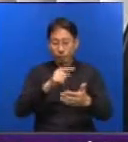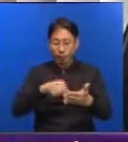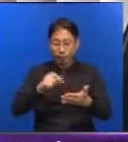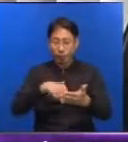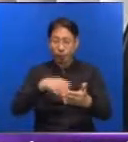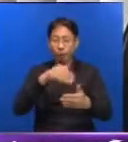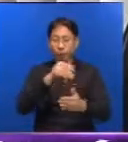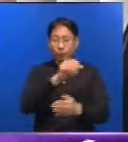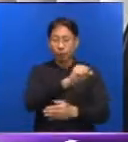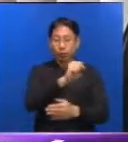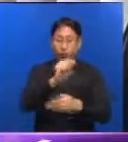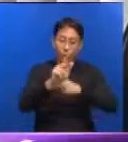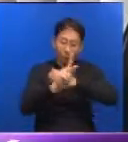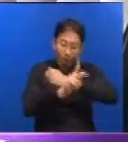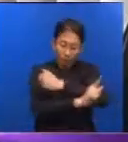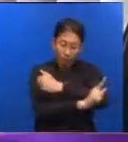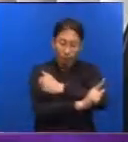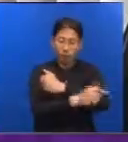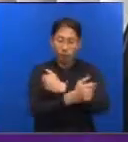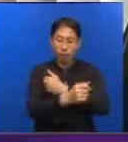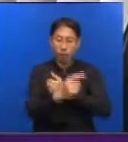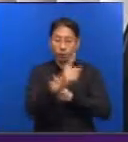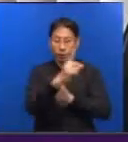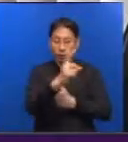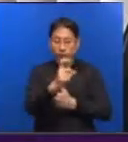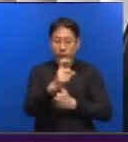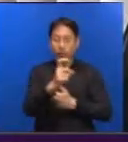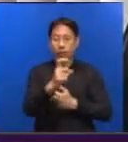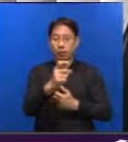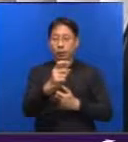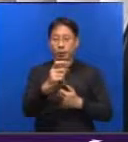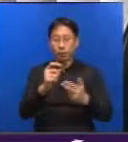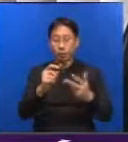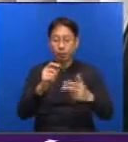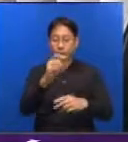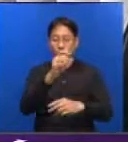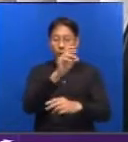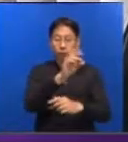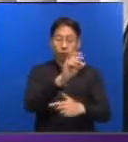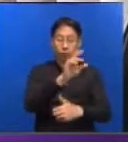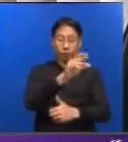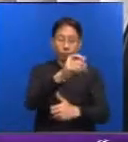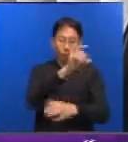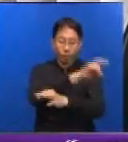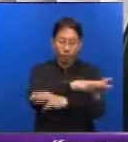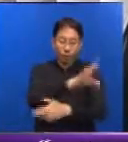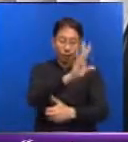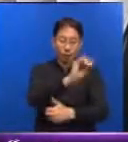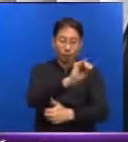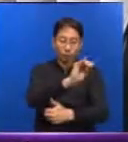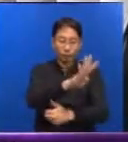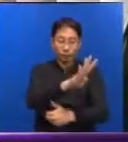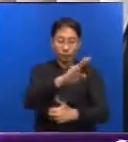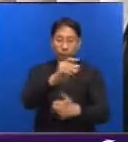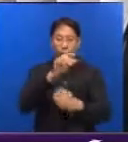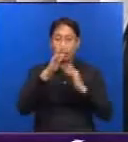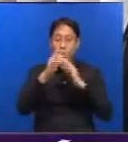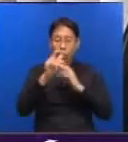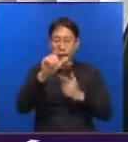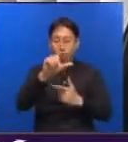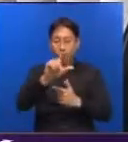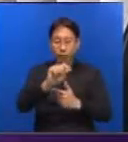สอๆ เขตที่เสียไปเพศบรี 74 หน่วยเลืตั้ง ระยอง 27 หนวย